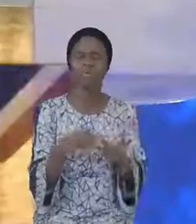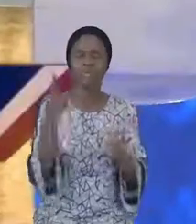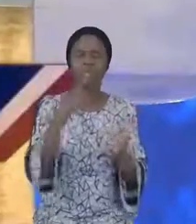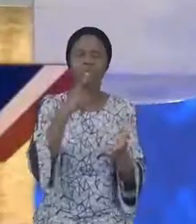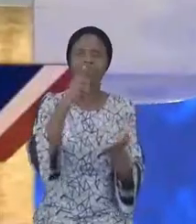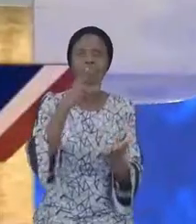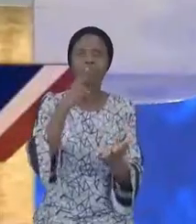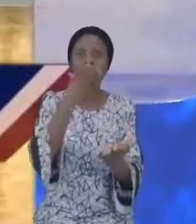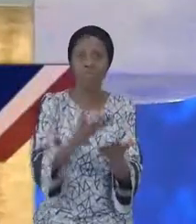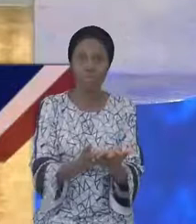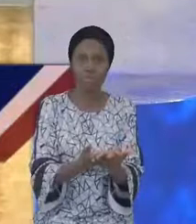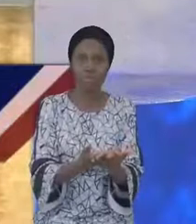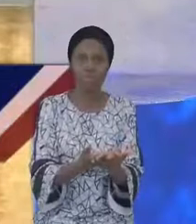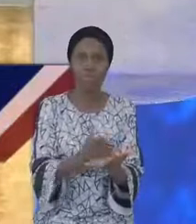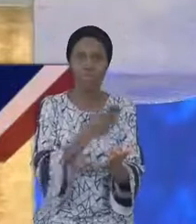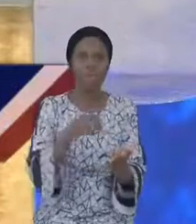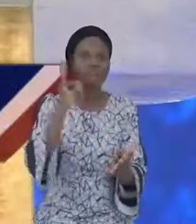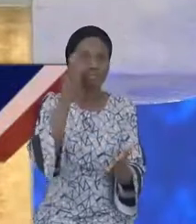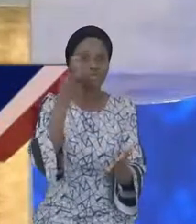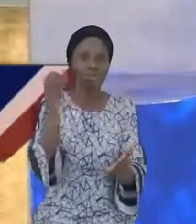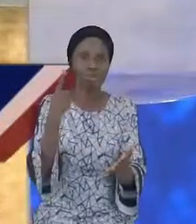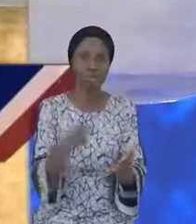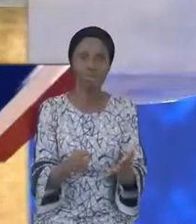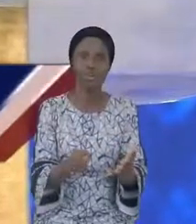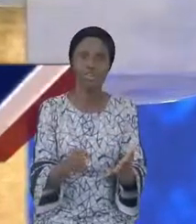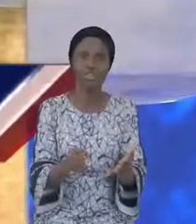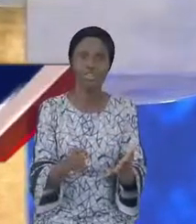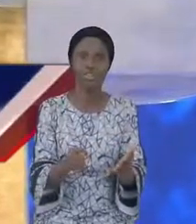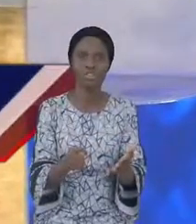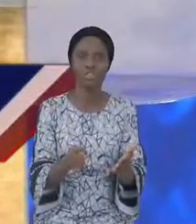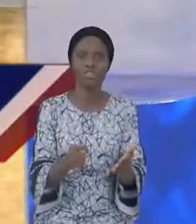fruit de la nature dépravée.